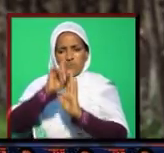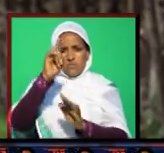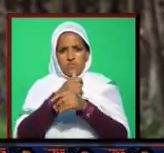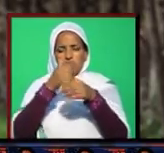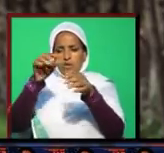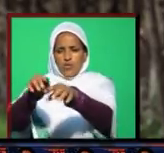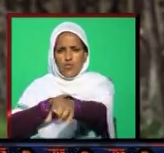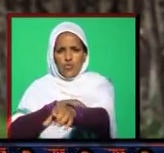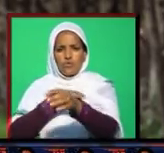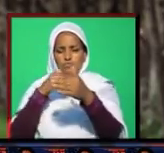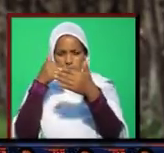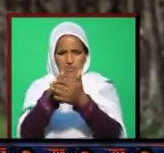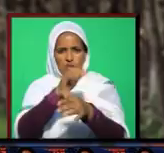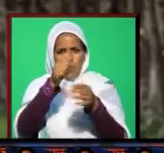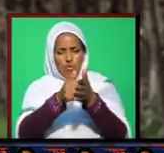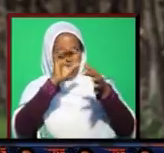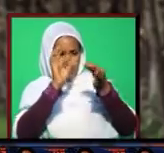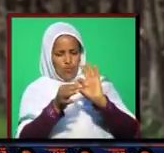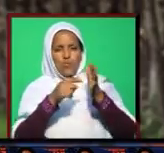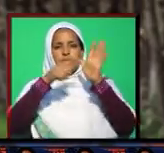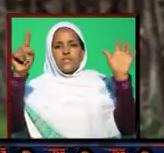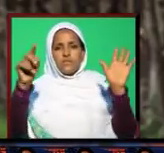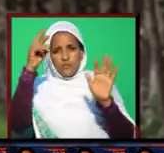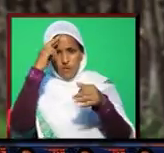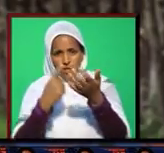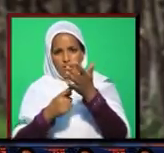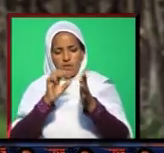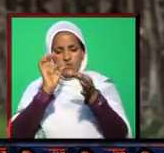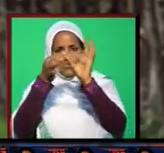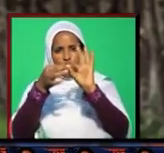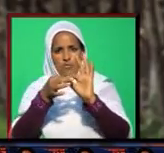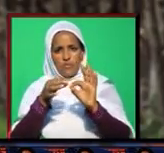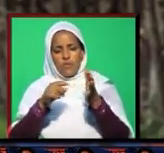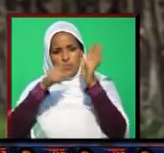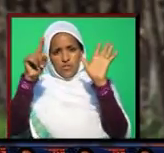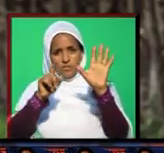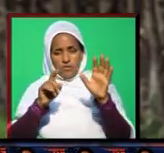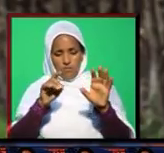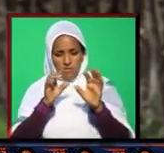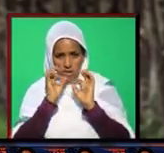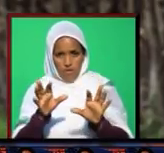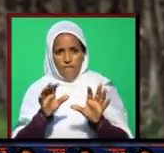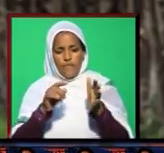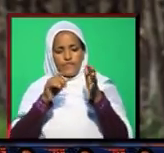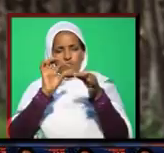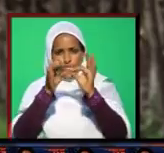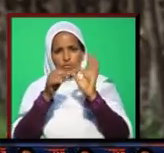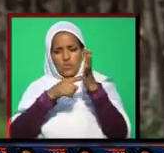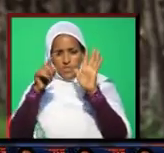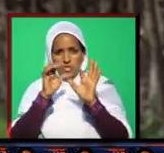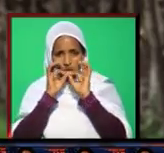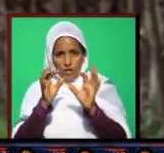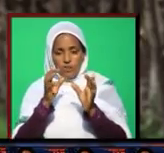የራቀውን የመጠቀውን ሁሉ በትርጓሜ ስለሚጎላ ትርጓሜ ይጎላል። ትርጓሜ ያላጎላው ትርጓሜ ያላራቀቀው ያላመሰጠረው